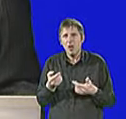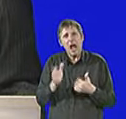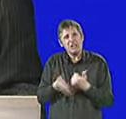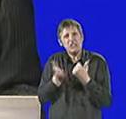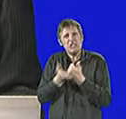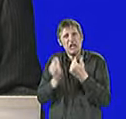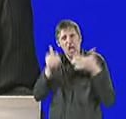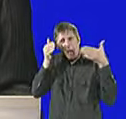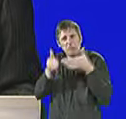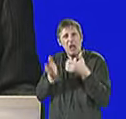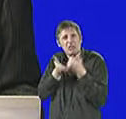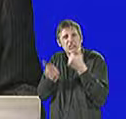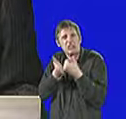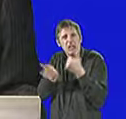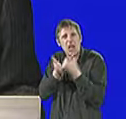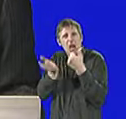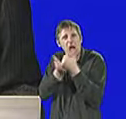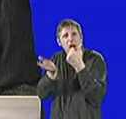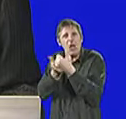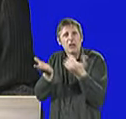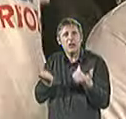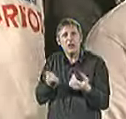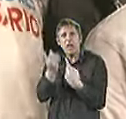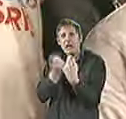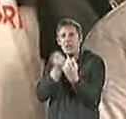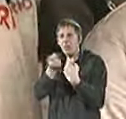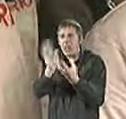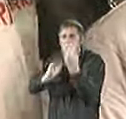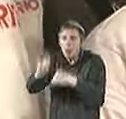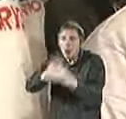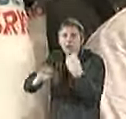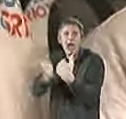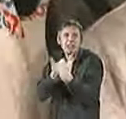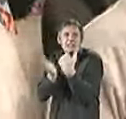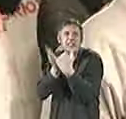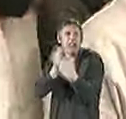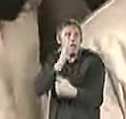cistana et l'entretien de clientèle.